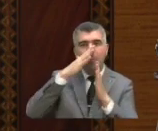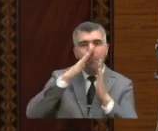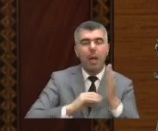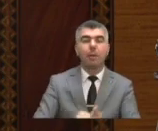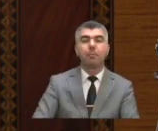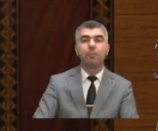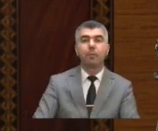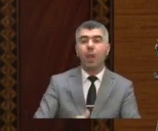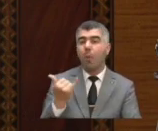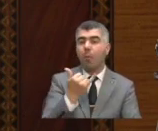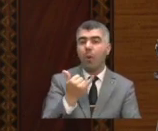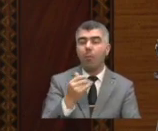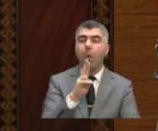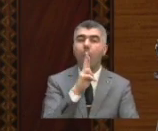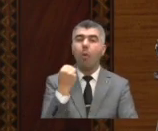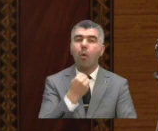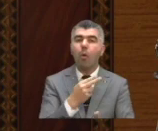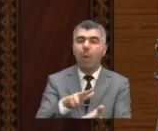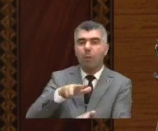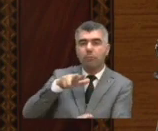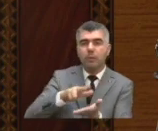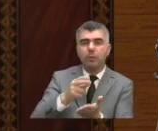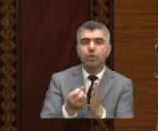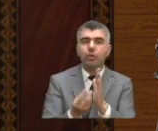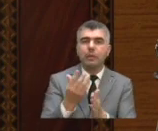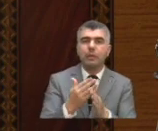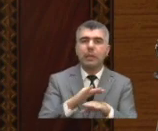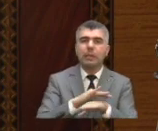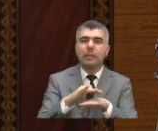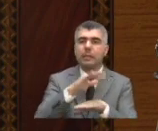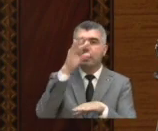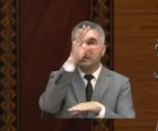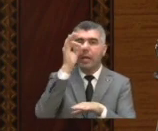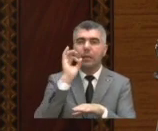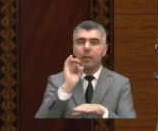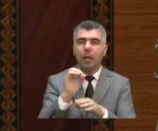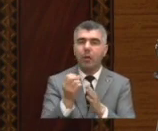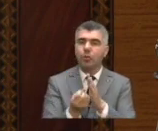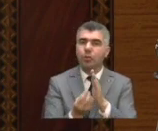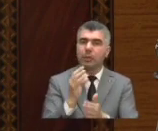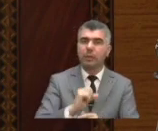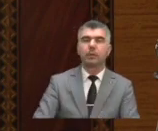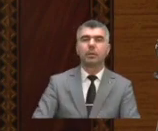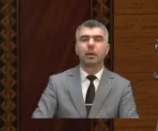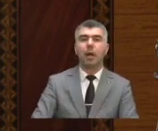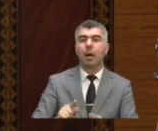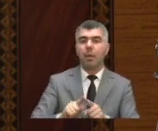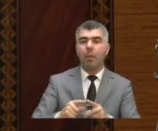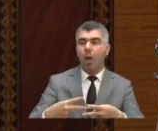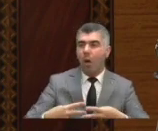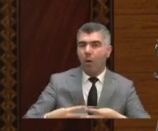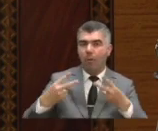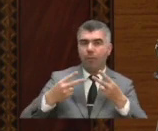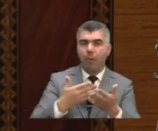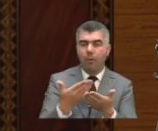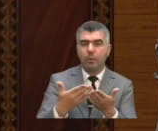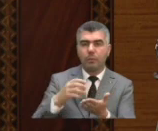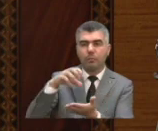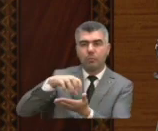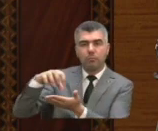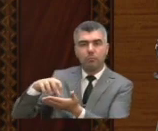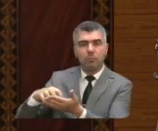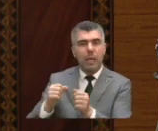على اعتماد سياسه جديده ترتكز على اعطاء بع بعد ترابي لعمليه التنميه